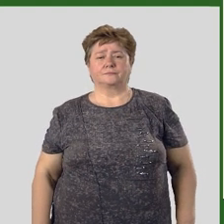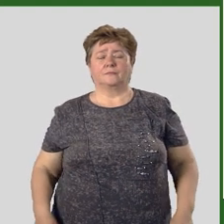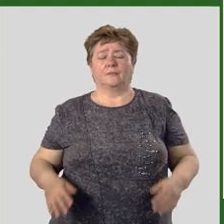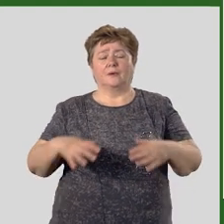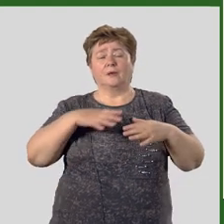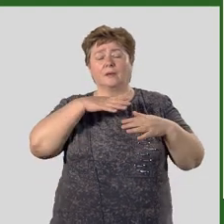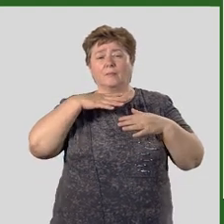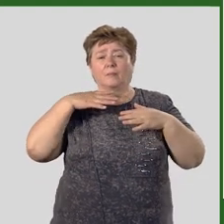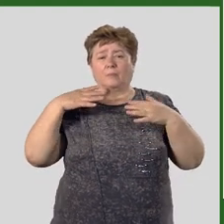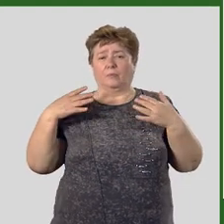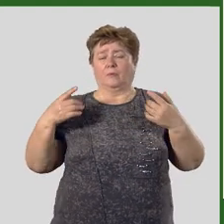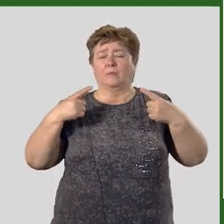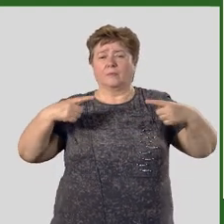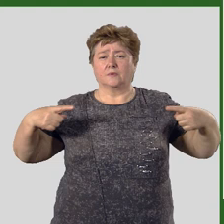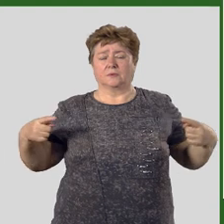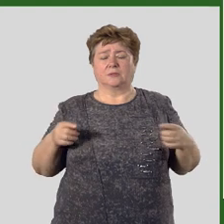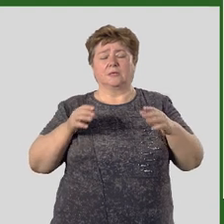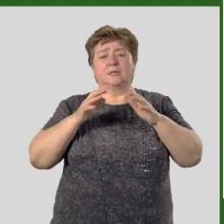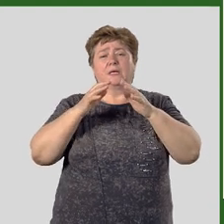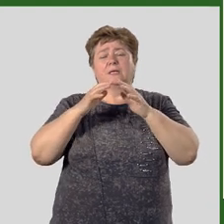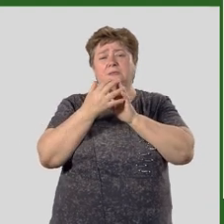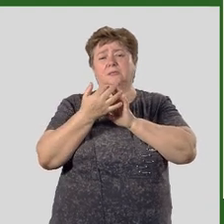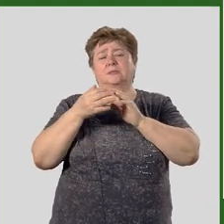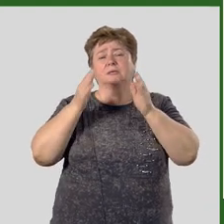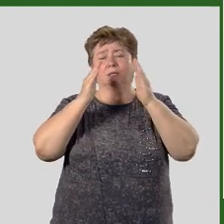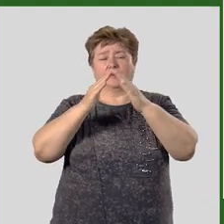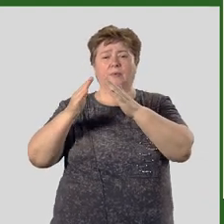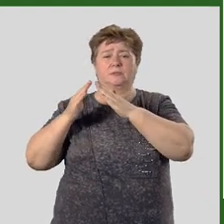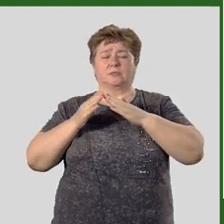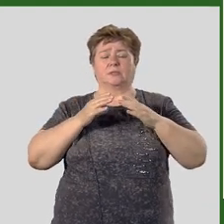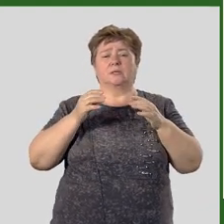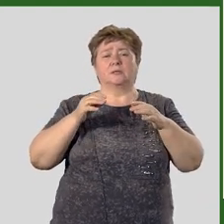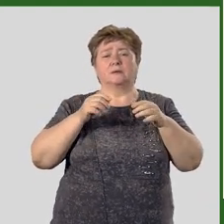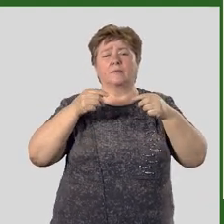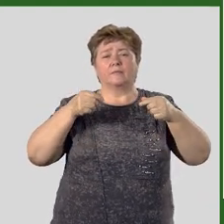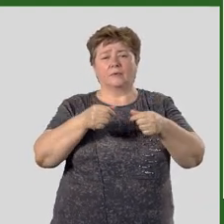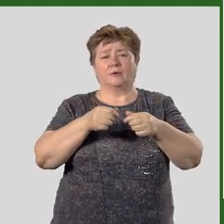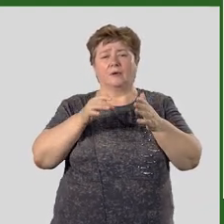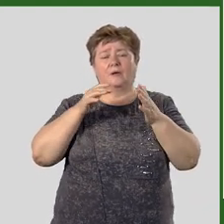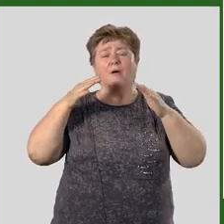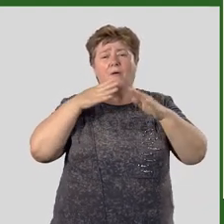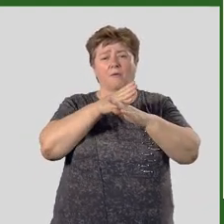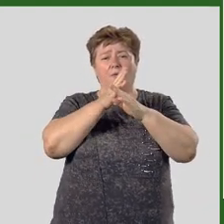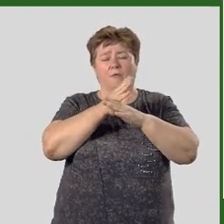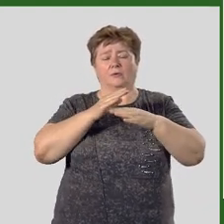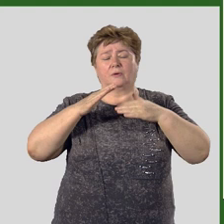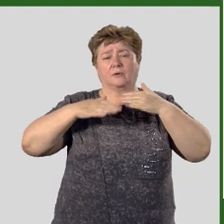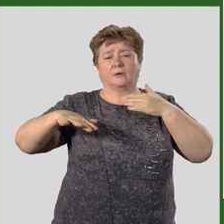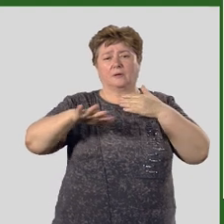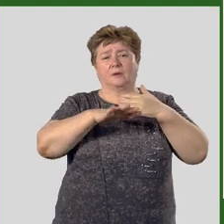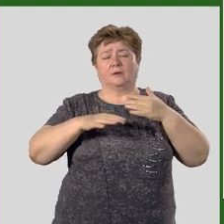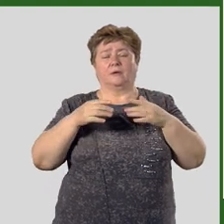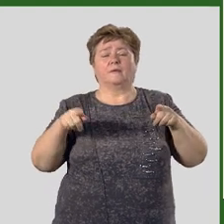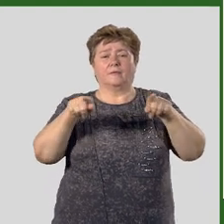На многообразие типов сельских поселений Кыргызстана оказывает влияние его горный рельеф, а